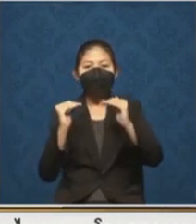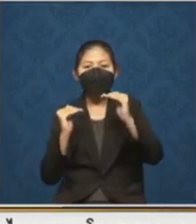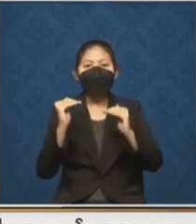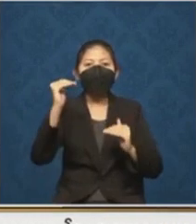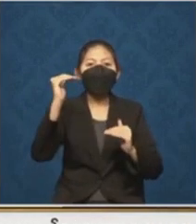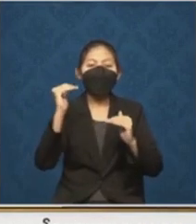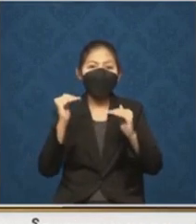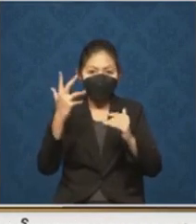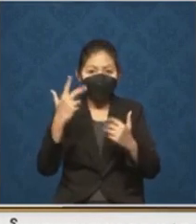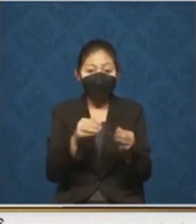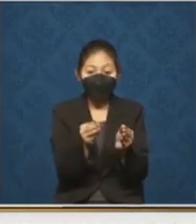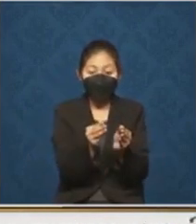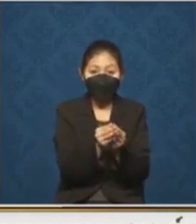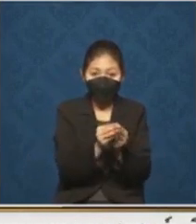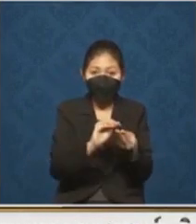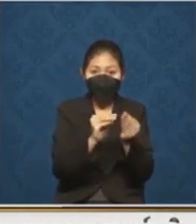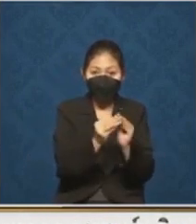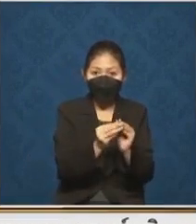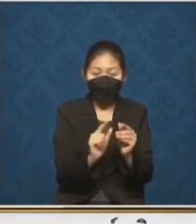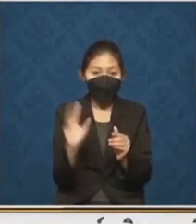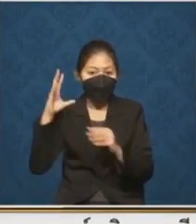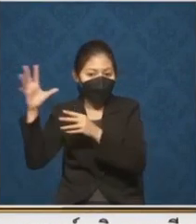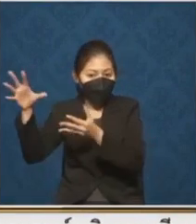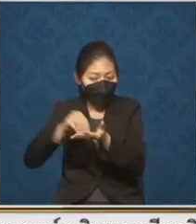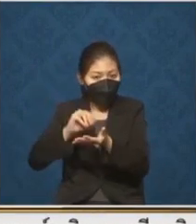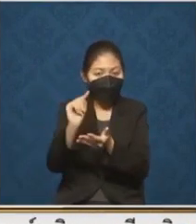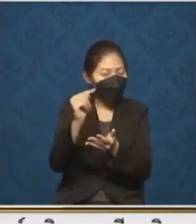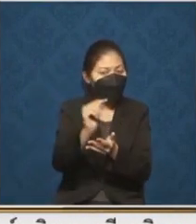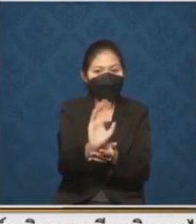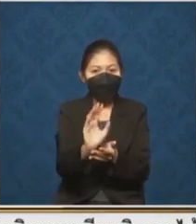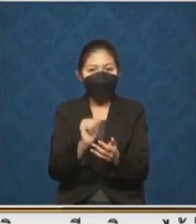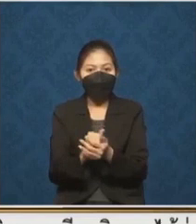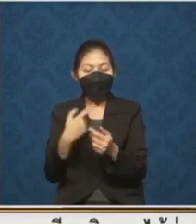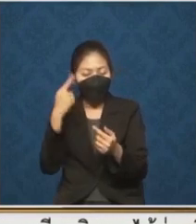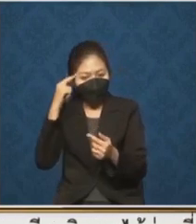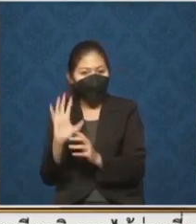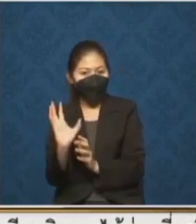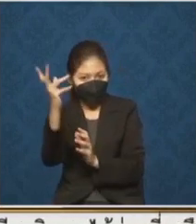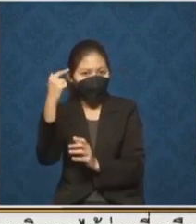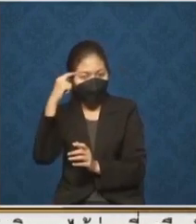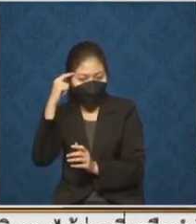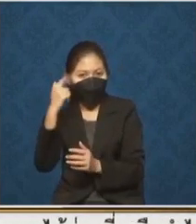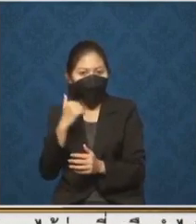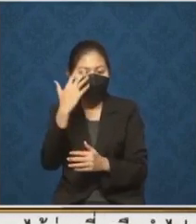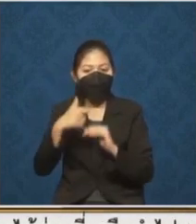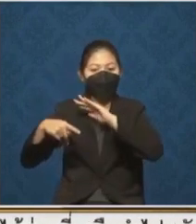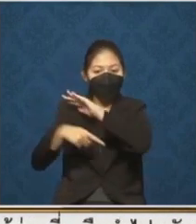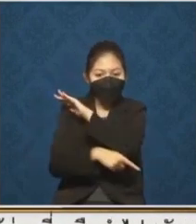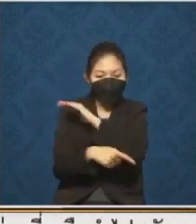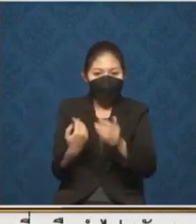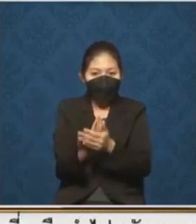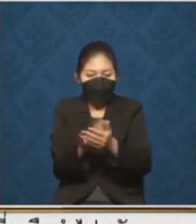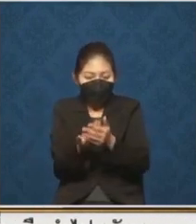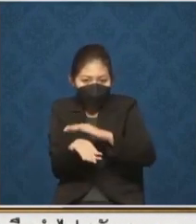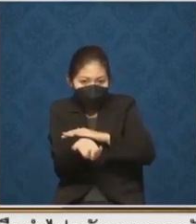นท่านทำให้การทุจหลิขอแล้ฉัน